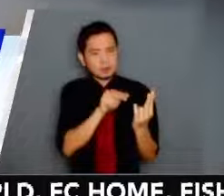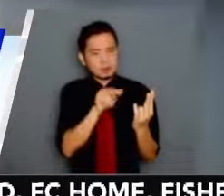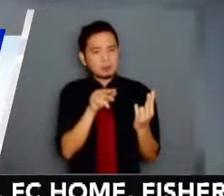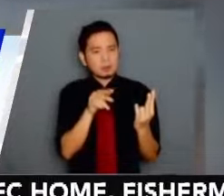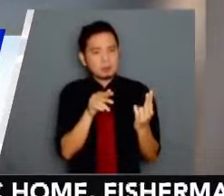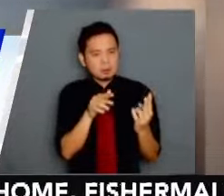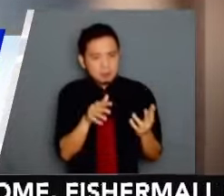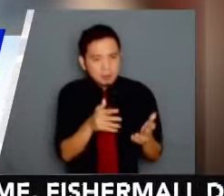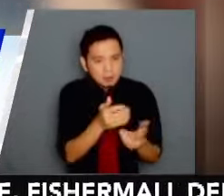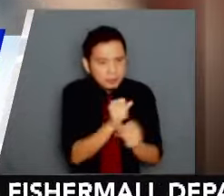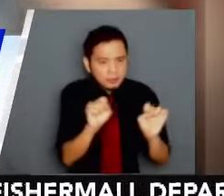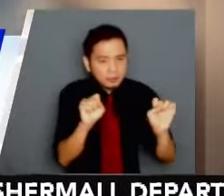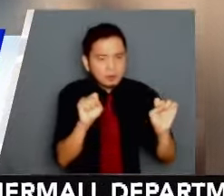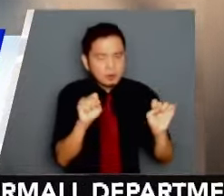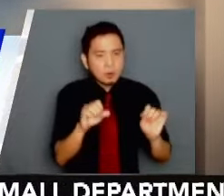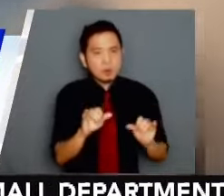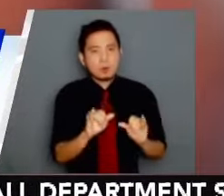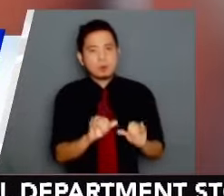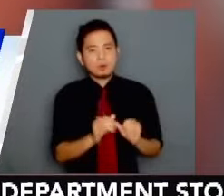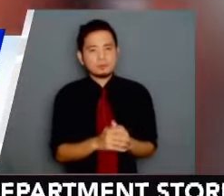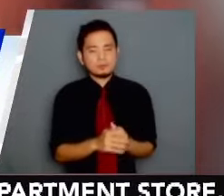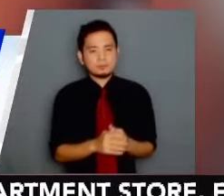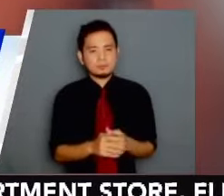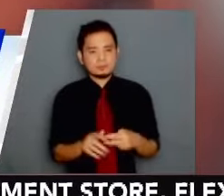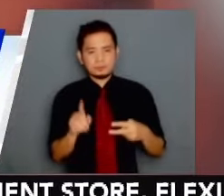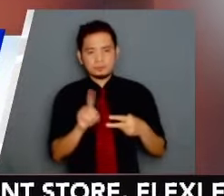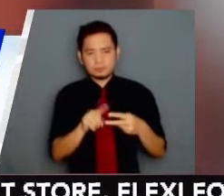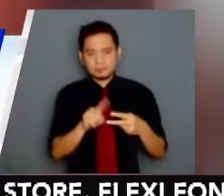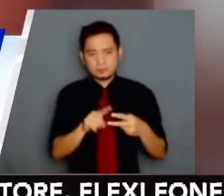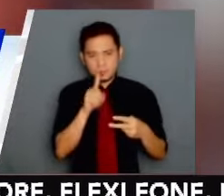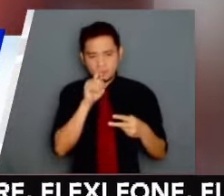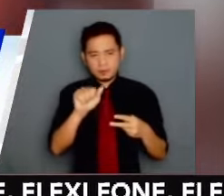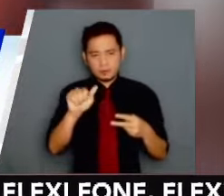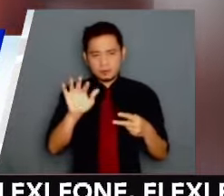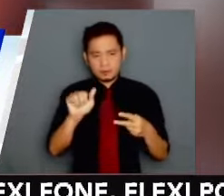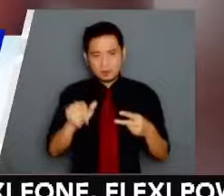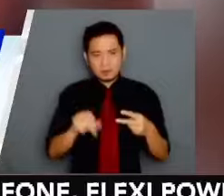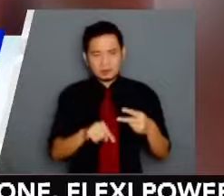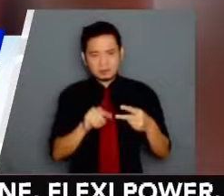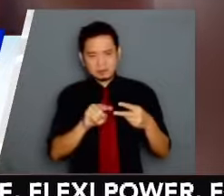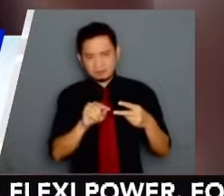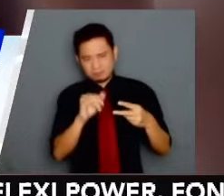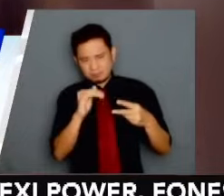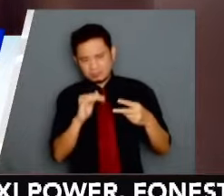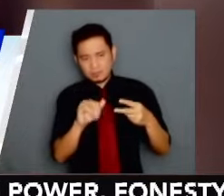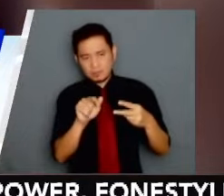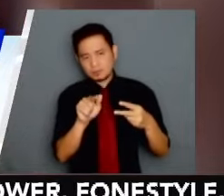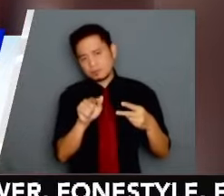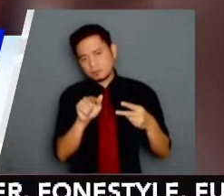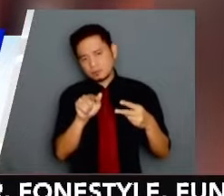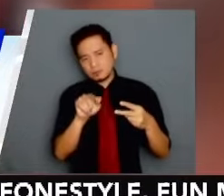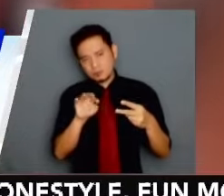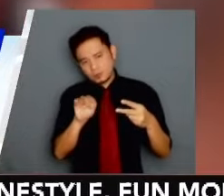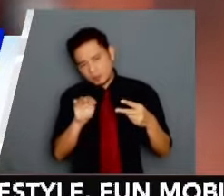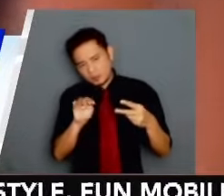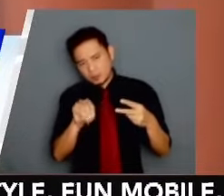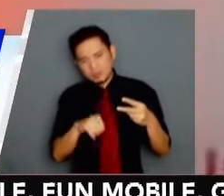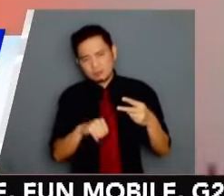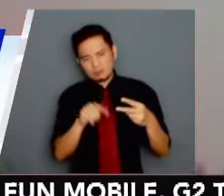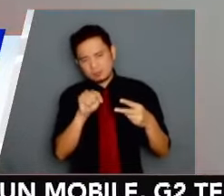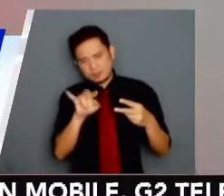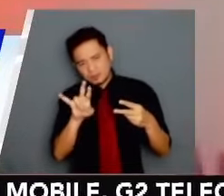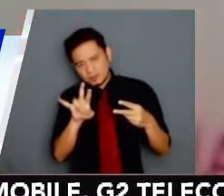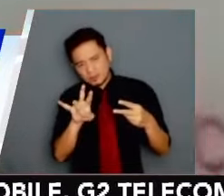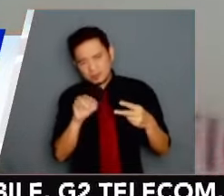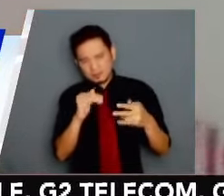Edad 15 anyos ang pinakabata ang mga suspect naman 18 at 19 lang ang edad Bukod sa human trafficking kabilang sa